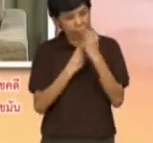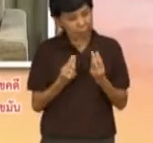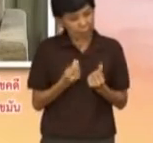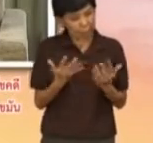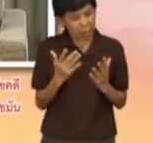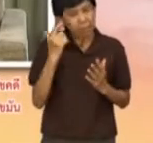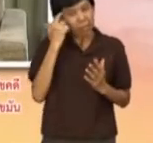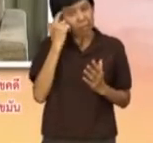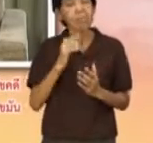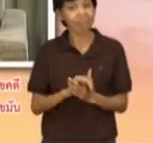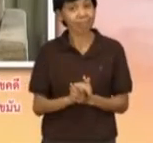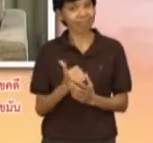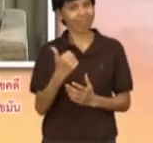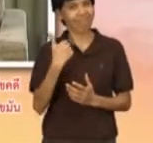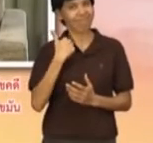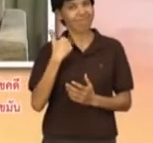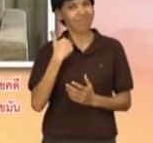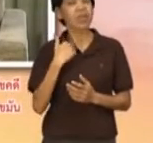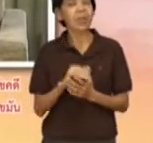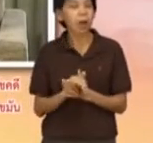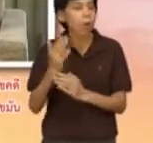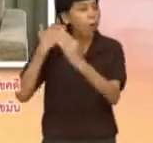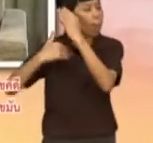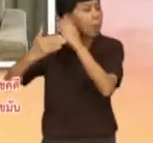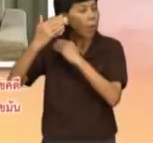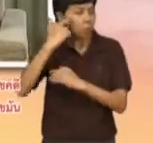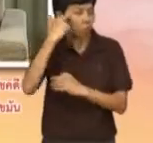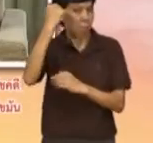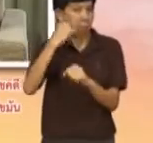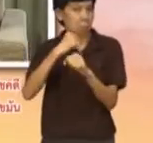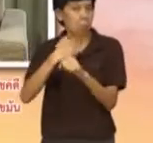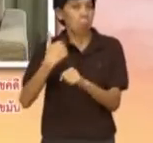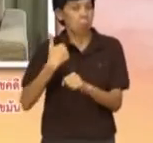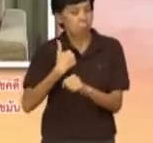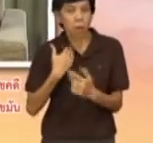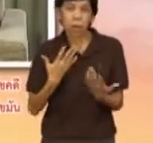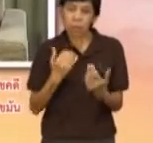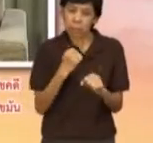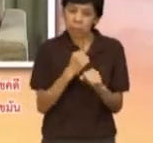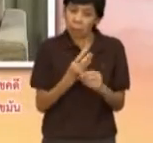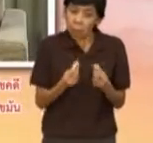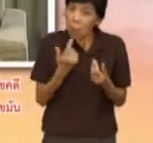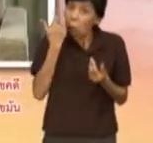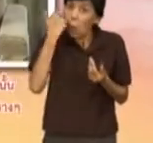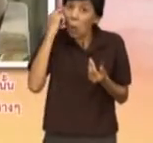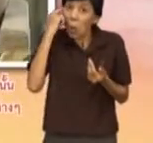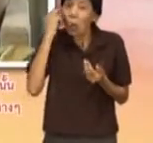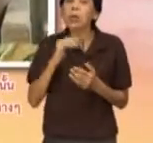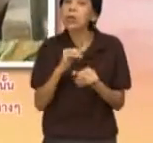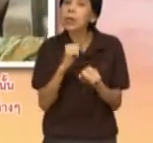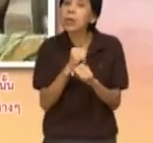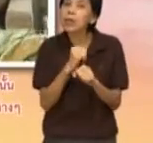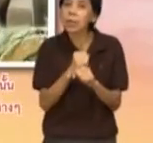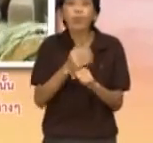งแต่โชคดีที่ว่าบรรพบุรุษเราเนี่ยนะคะถึงแม้ท่านไม่ทราบเรื่องไขมันก็ตามท่านใช้เ